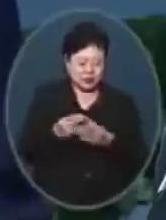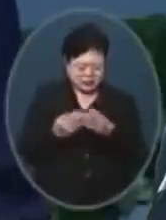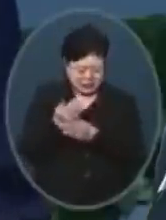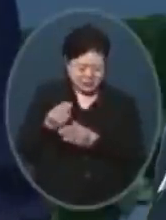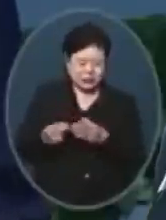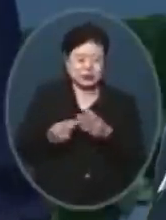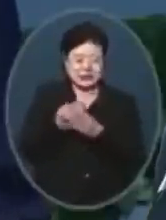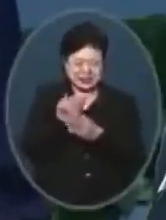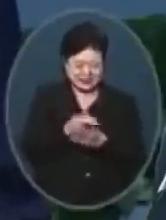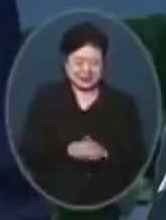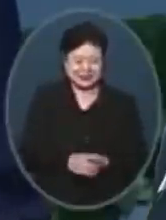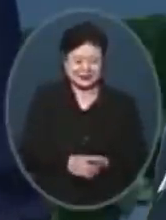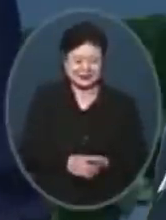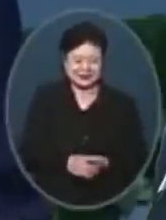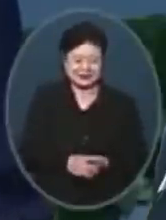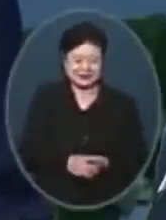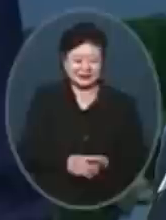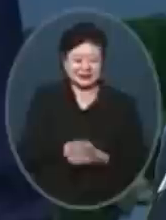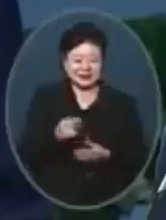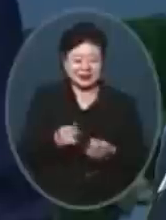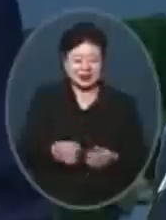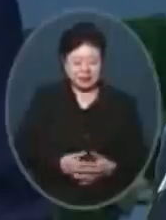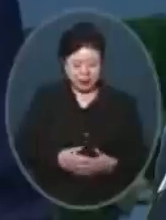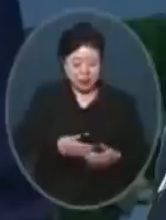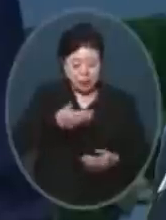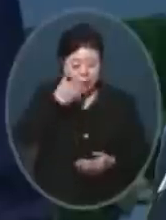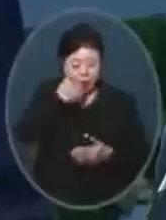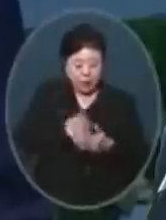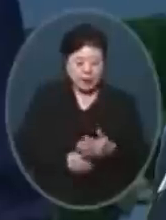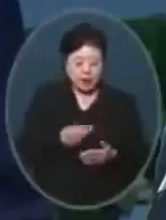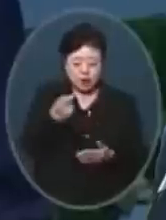생겨나서 그들이 다 배불리 먹고